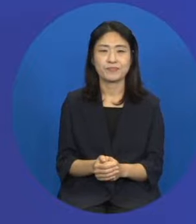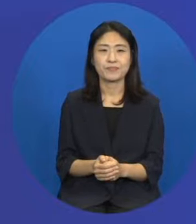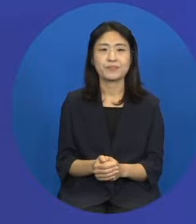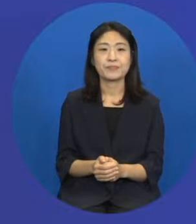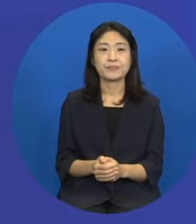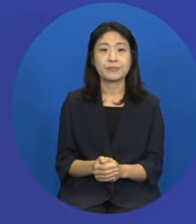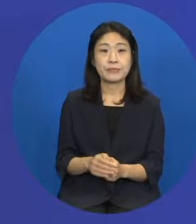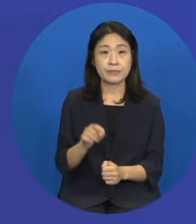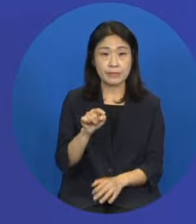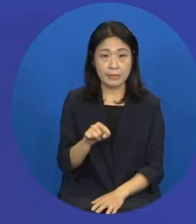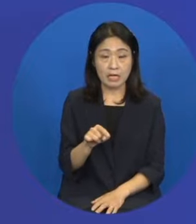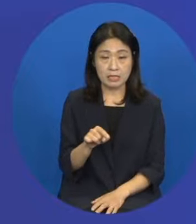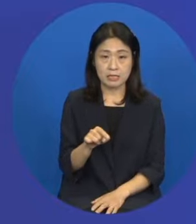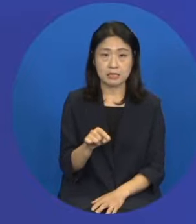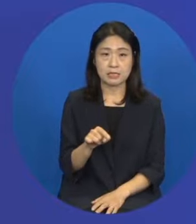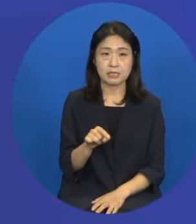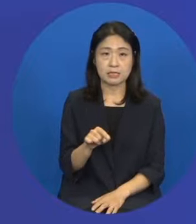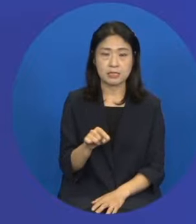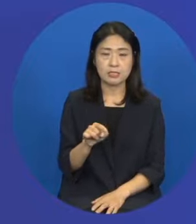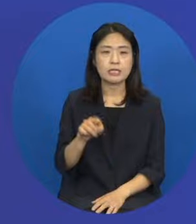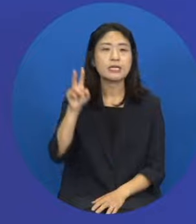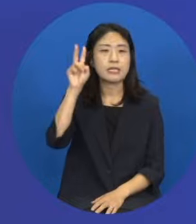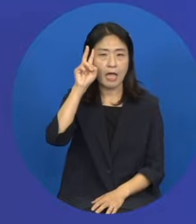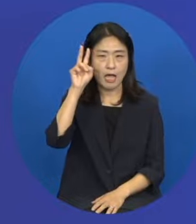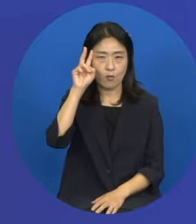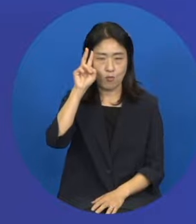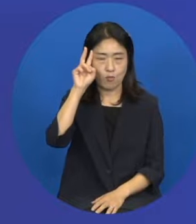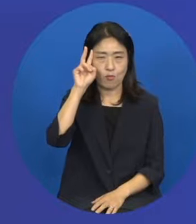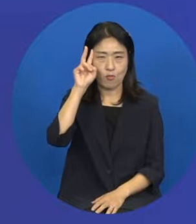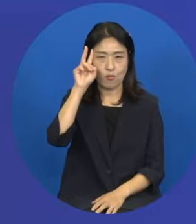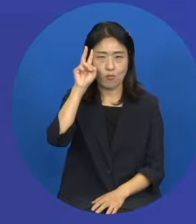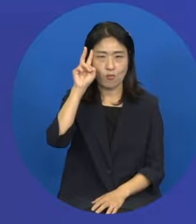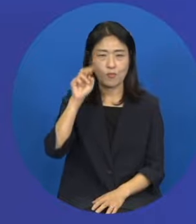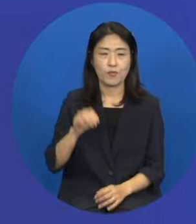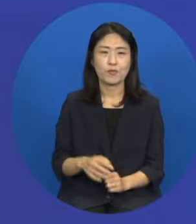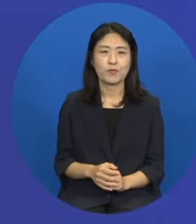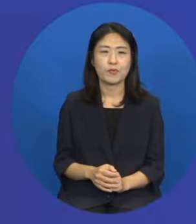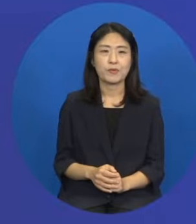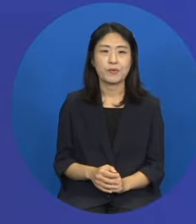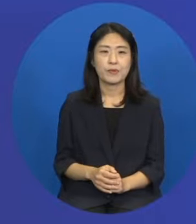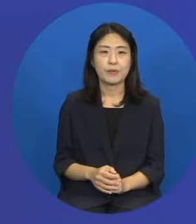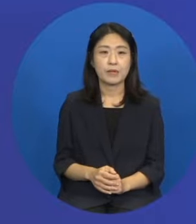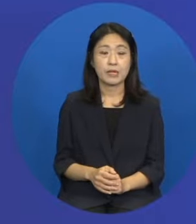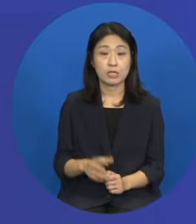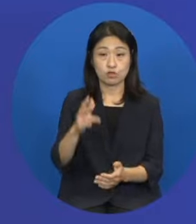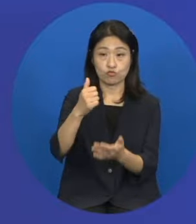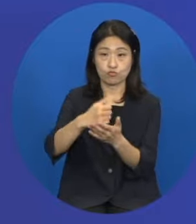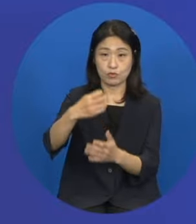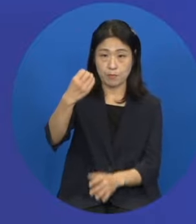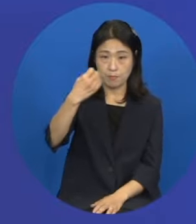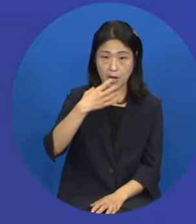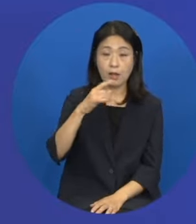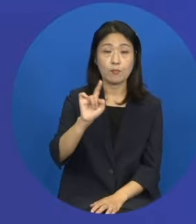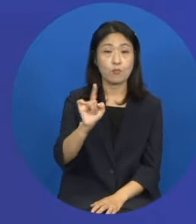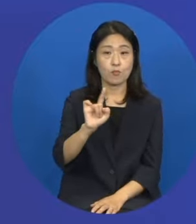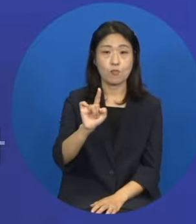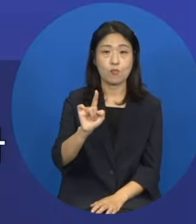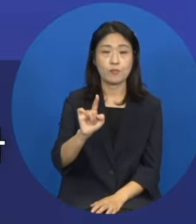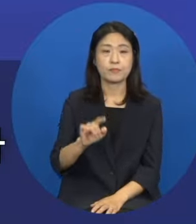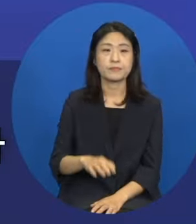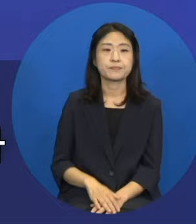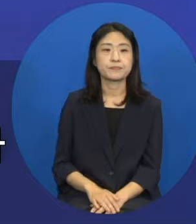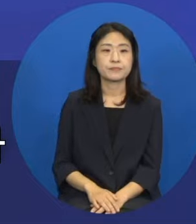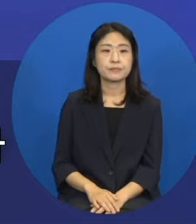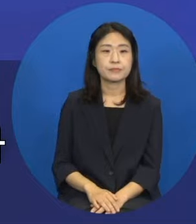그 중에 한 명이 바로 야고보였어요. 근데 그때 주님께서 이렇게 말씀을 하셨습니다. 마가복음 10장